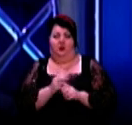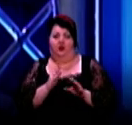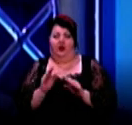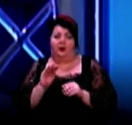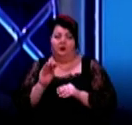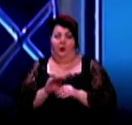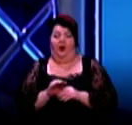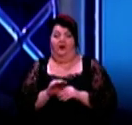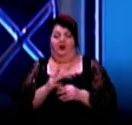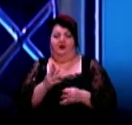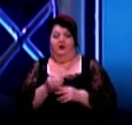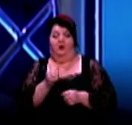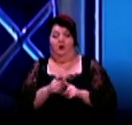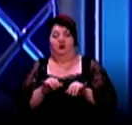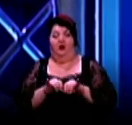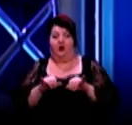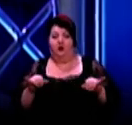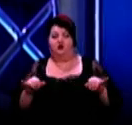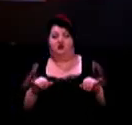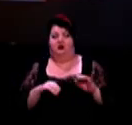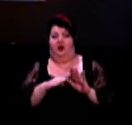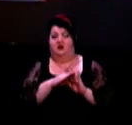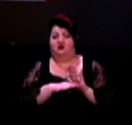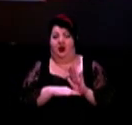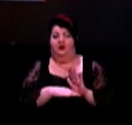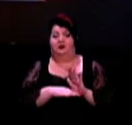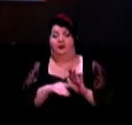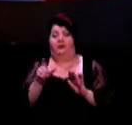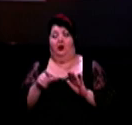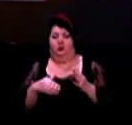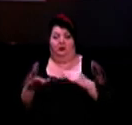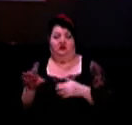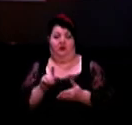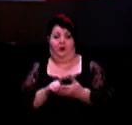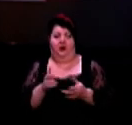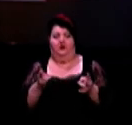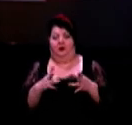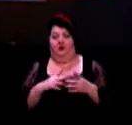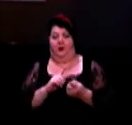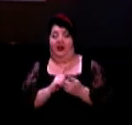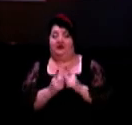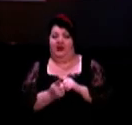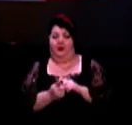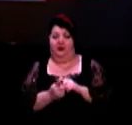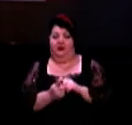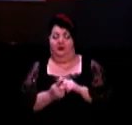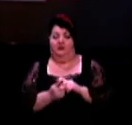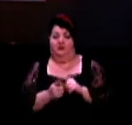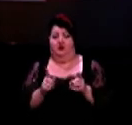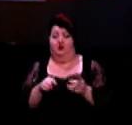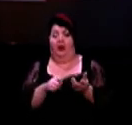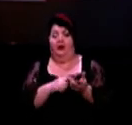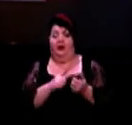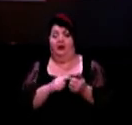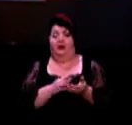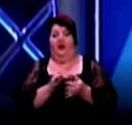в них було і розширення штату, і невеличка. От людина йшла на пенсію, потрібна була заміна. Тому кількість вакансій,